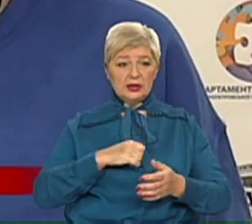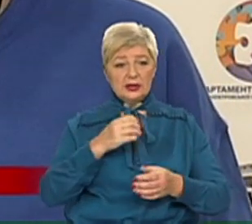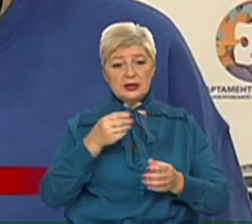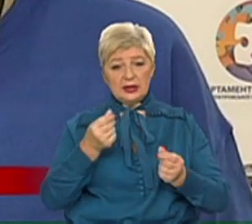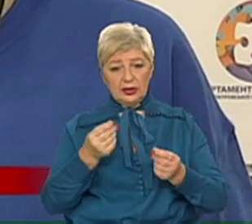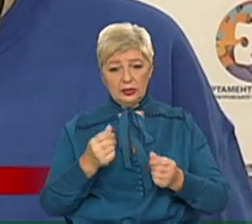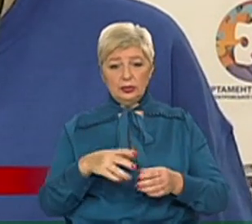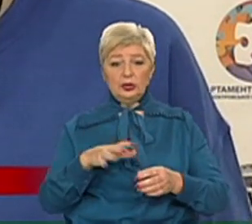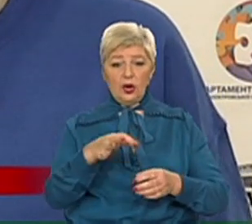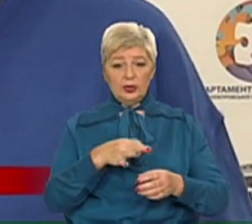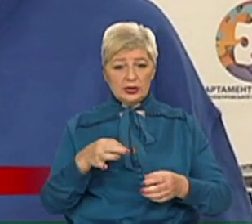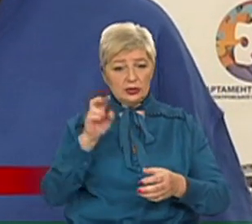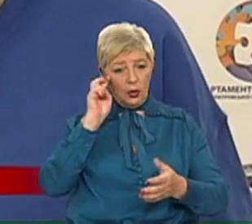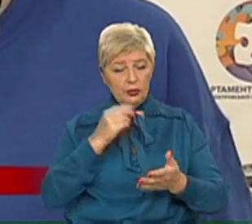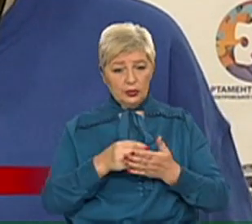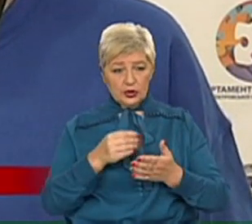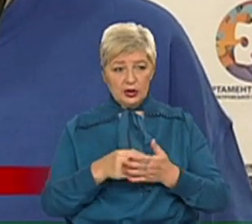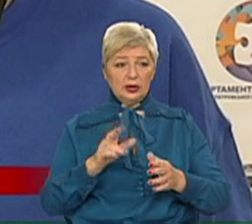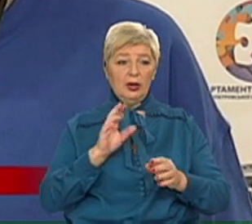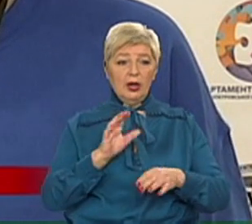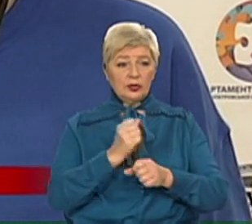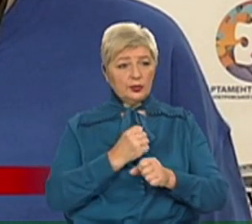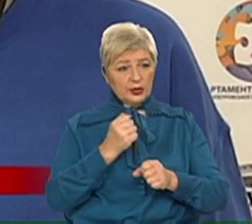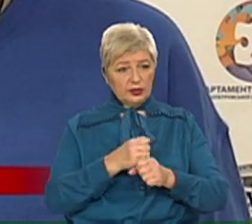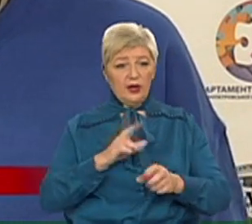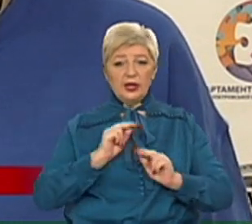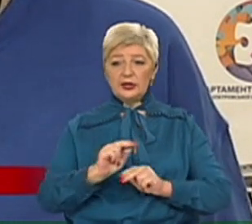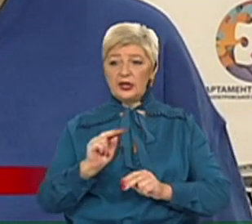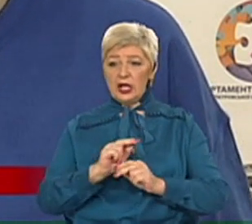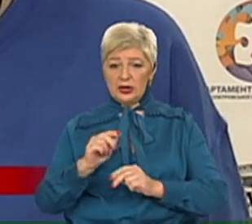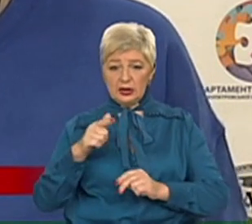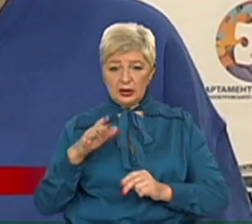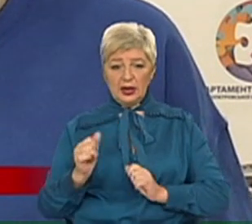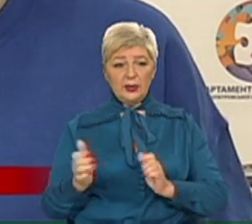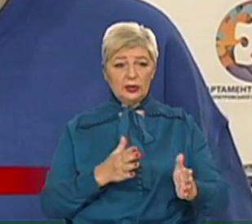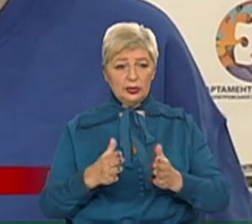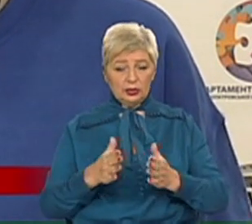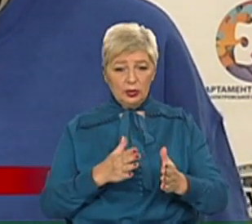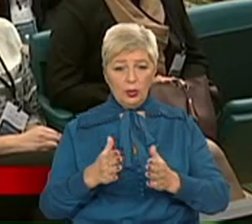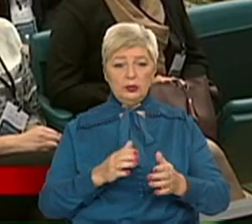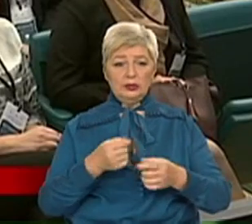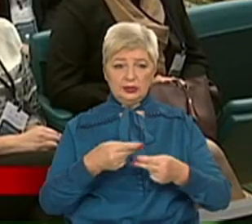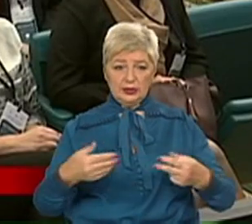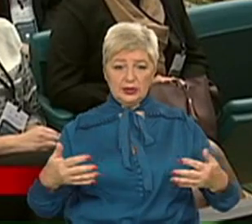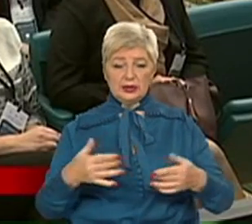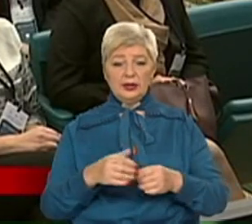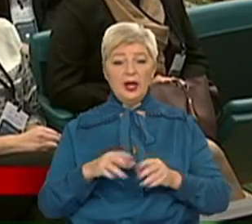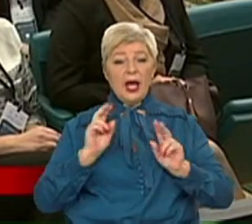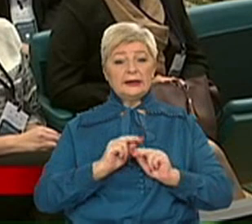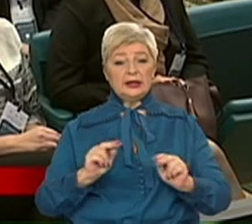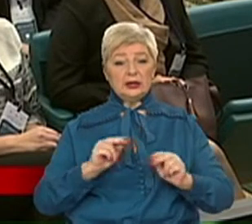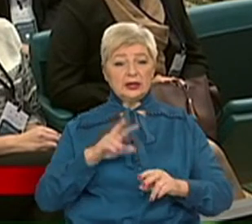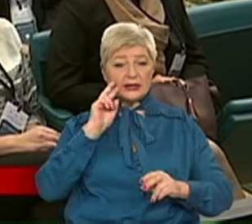обласного бюджету фінансувати і в тому числі і тренінги, в тому числі там підготовку роздаткових матеріалів.